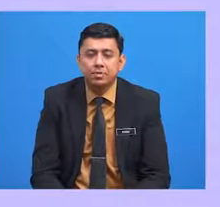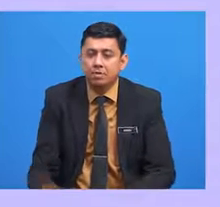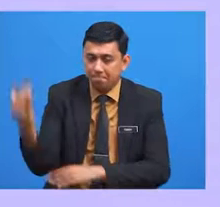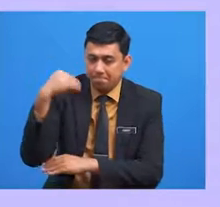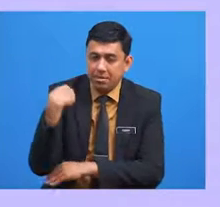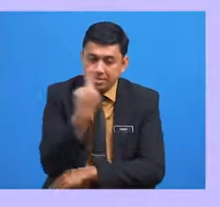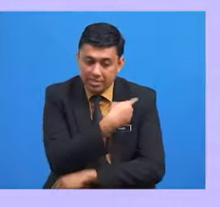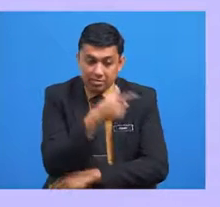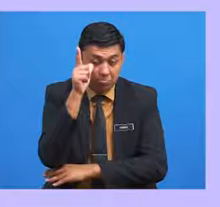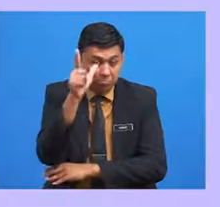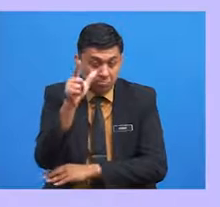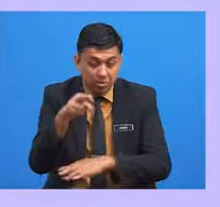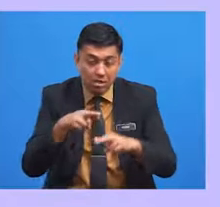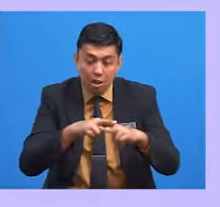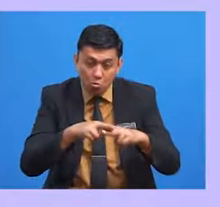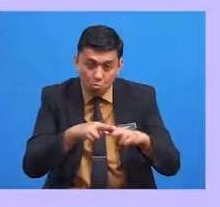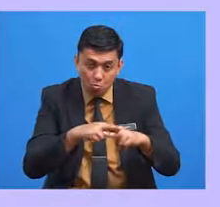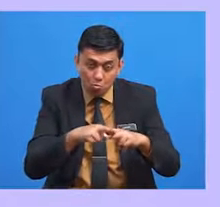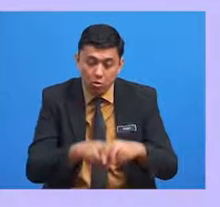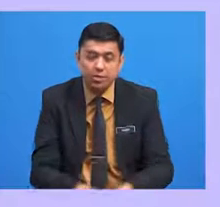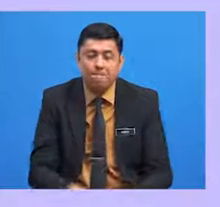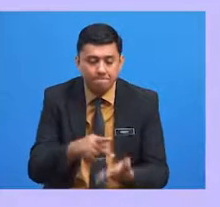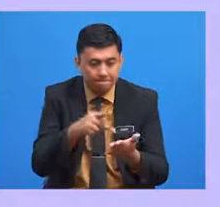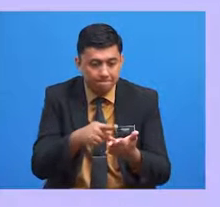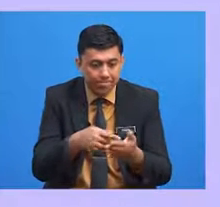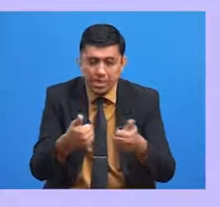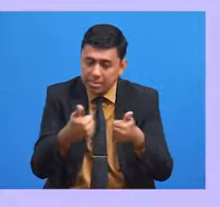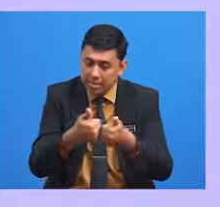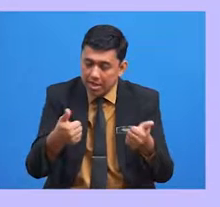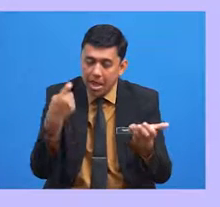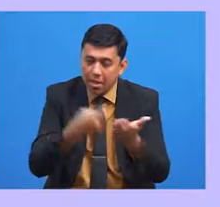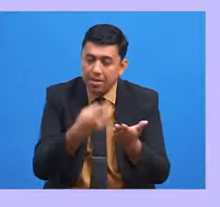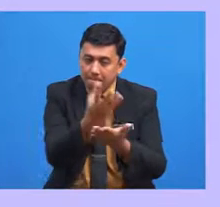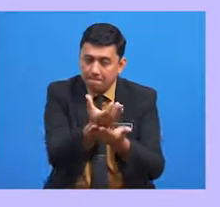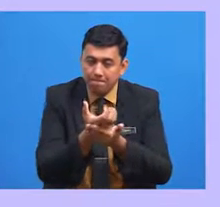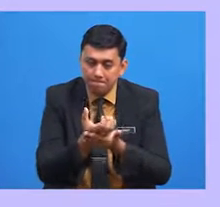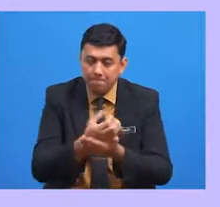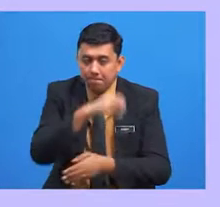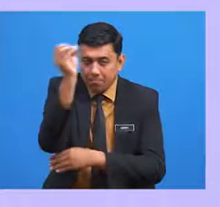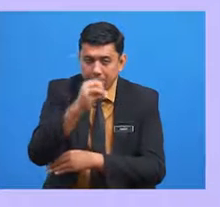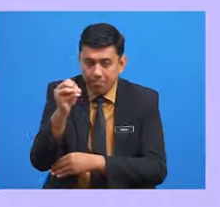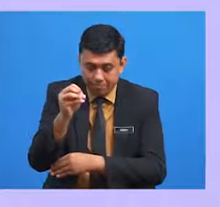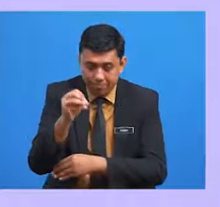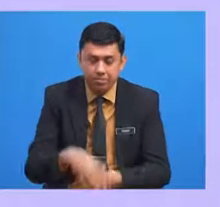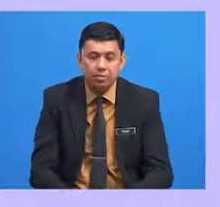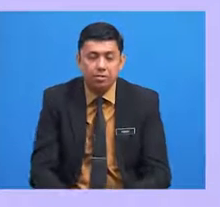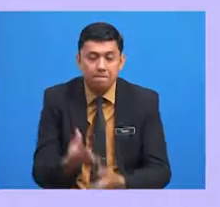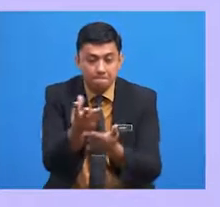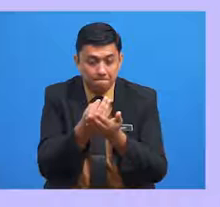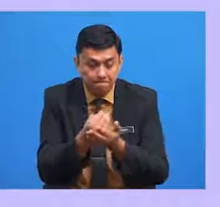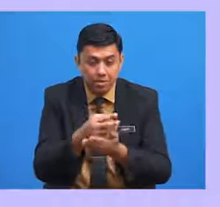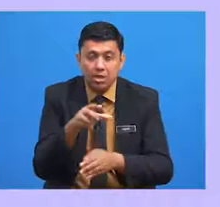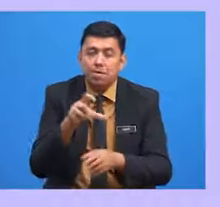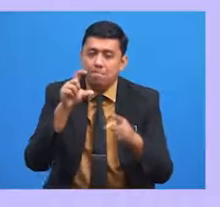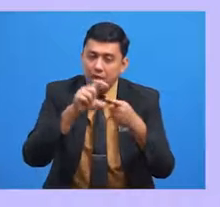Mari kita lihat rumus pengiraan keanjalan harga permintaan, iaitu peratus perubahan kuantiti diminta